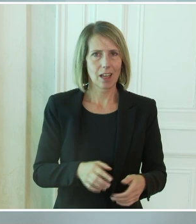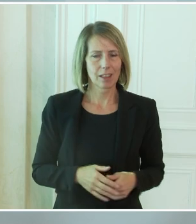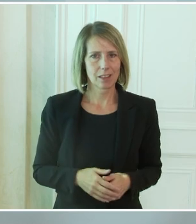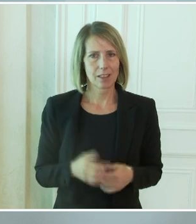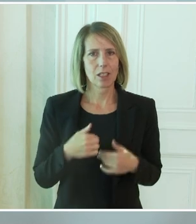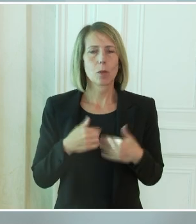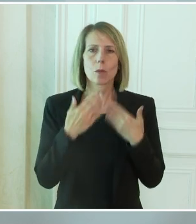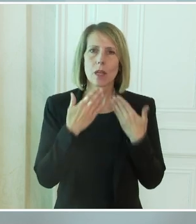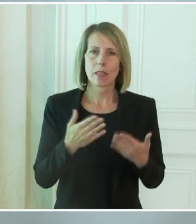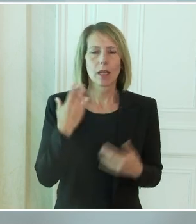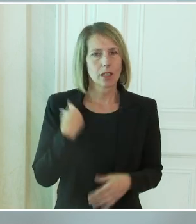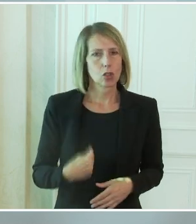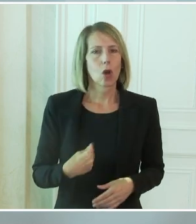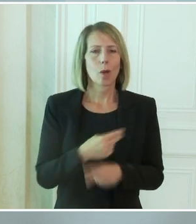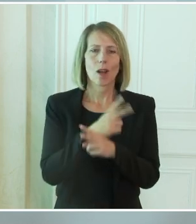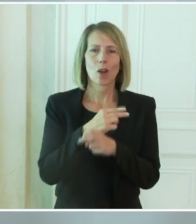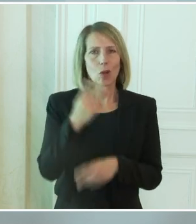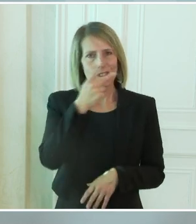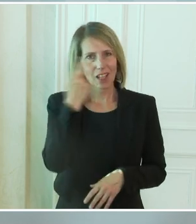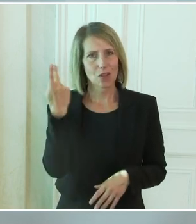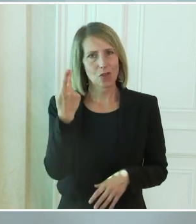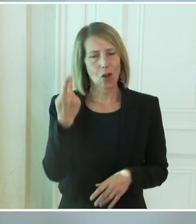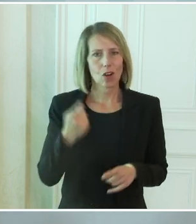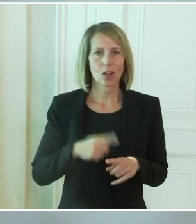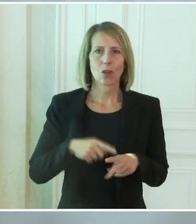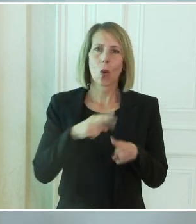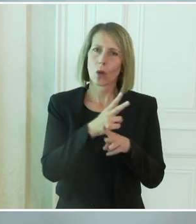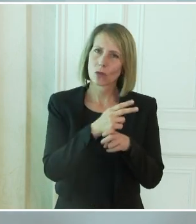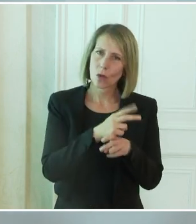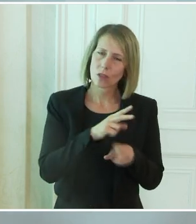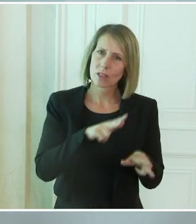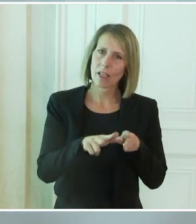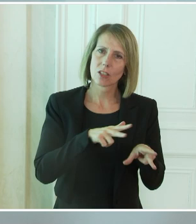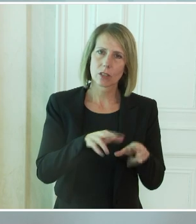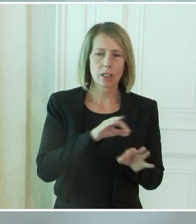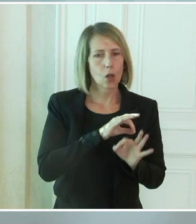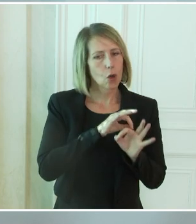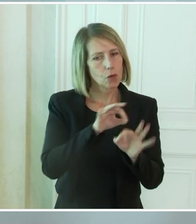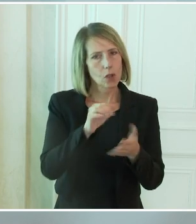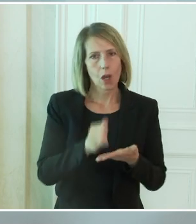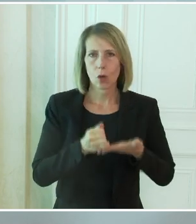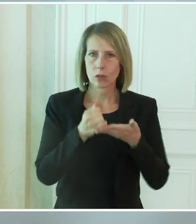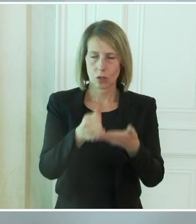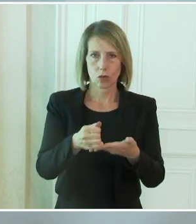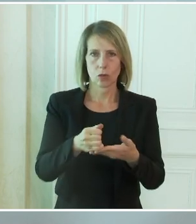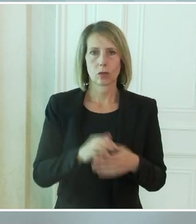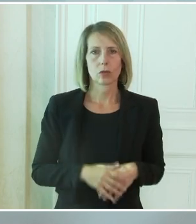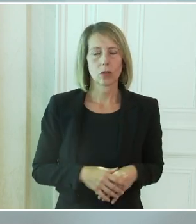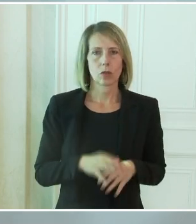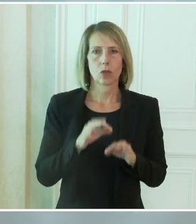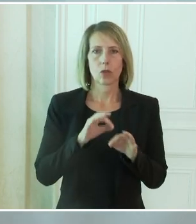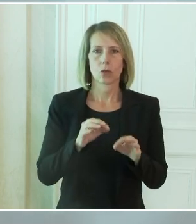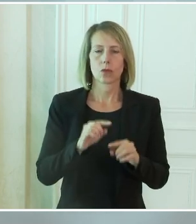dem österreichischen Volk und der österreichischen Regierung für diese Unterstützung und